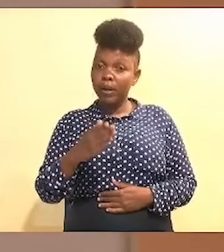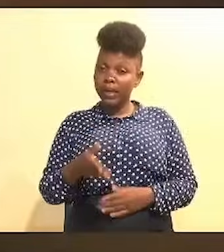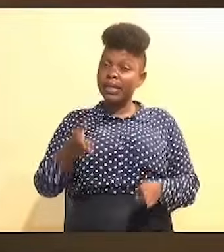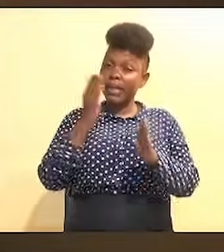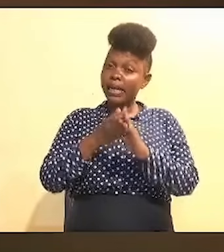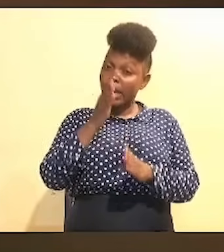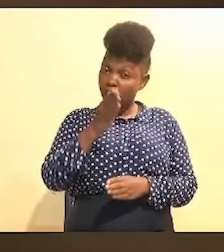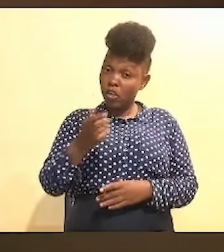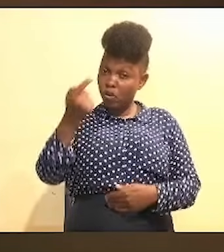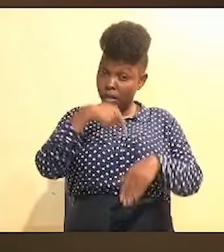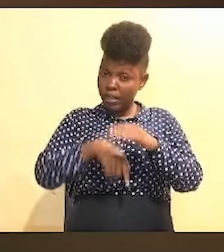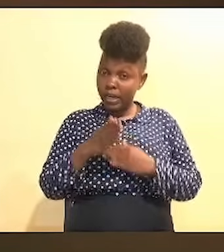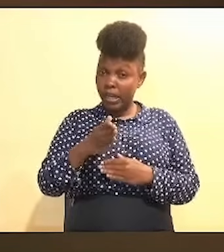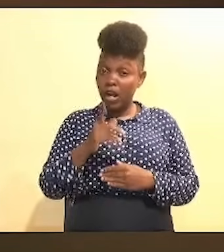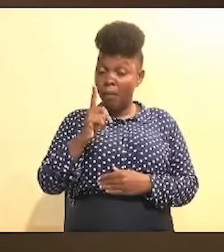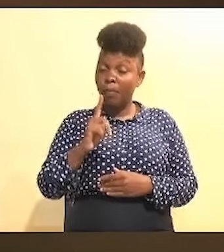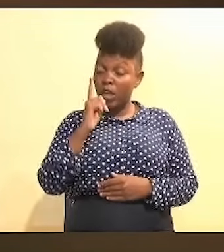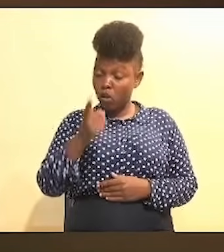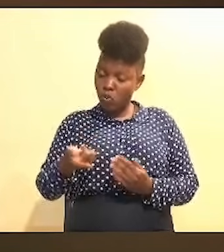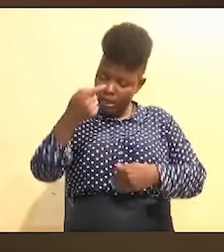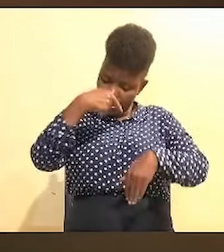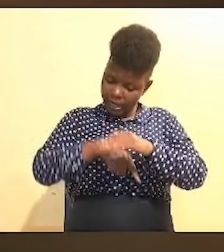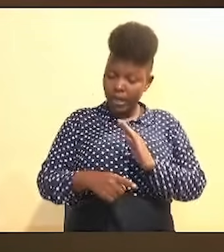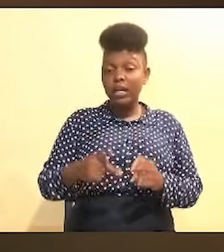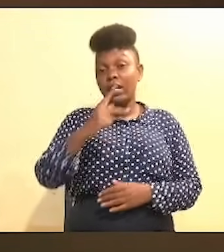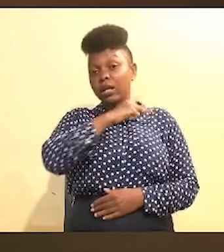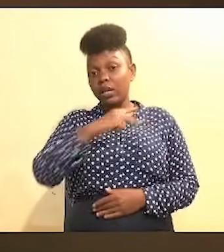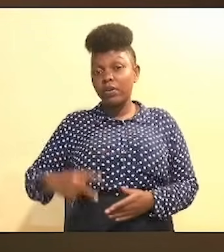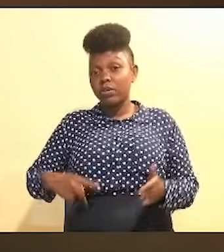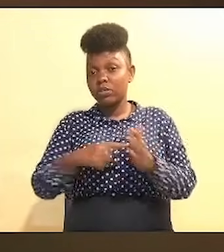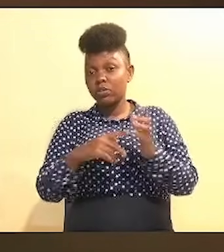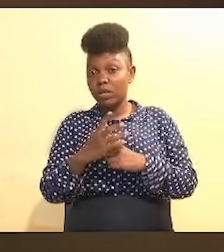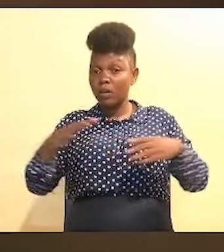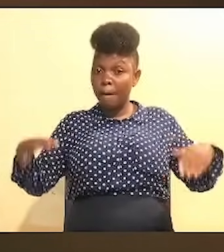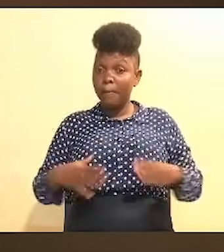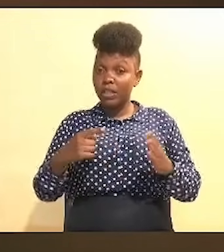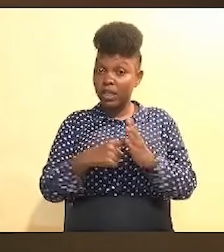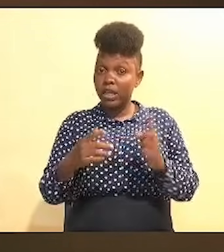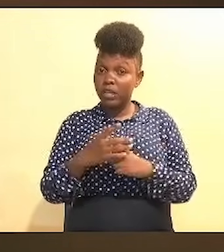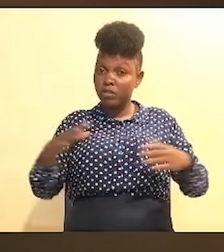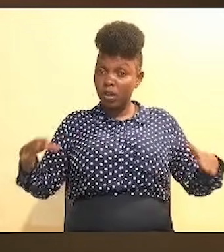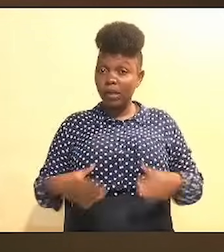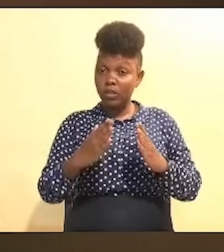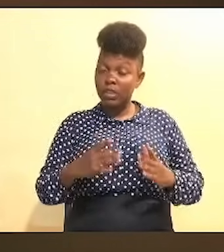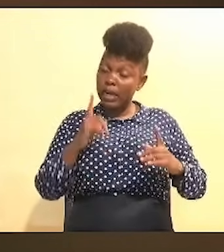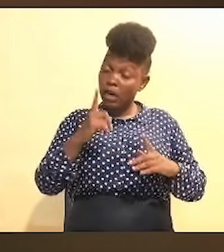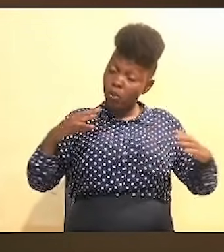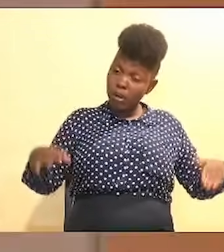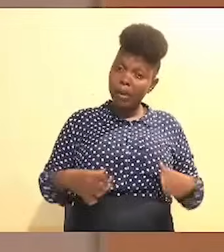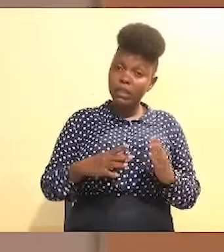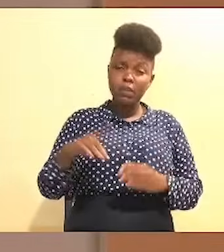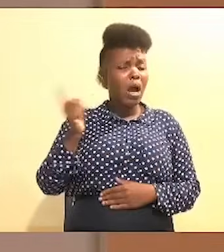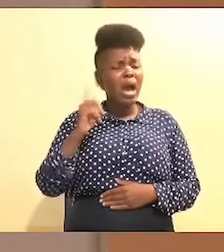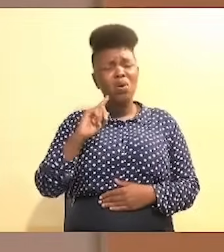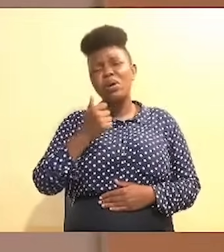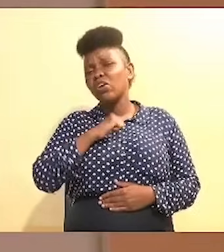yenu, ambayo ilikuwa pia ndani ya Kristo Yesu. Maisha Yesu aliyoishi yalikuwa ni maisha ya ambayo hayakuwa na